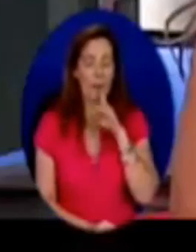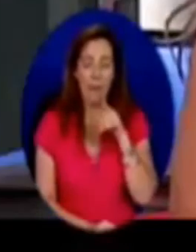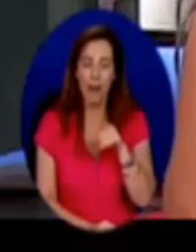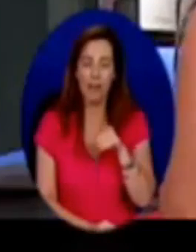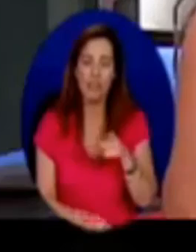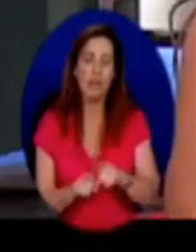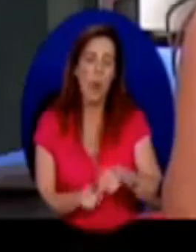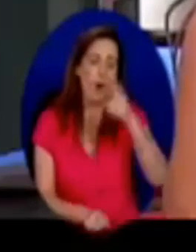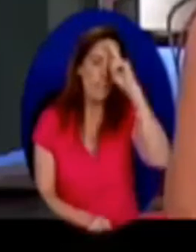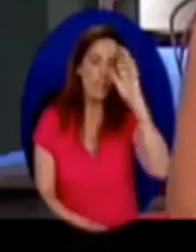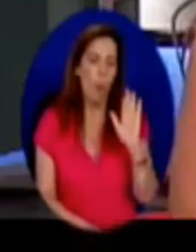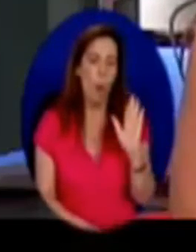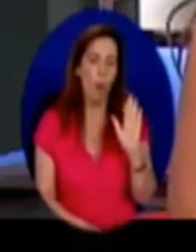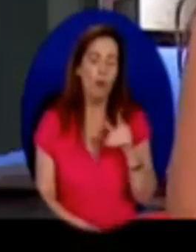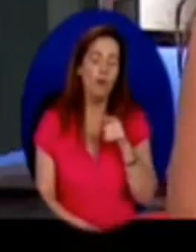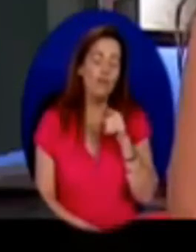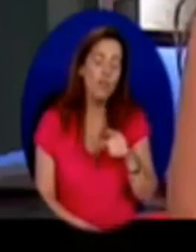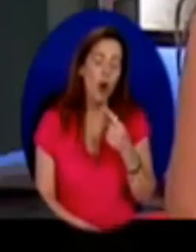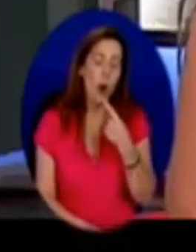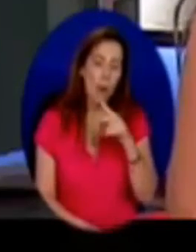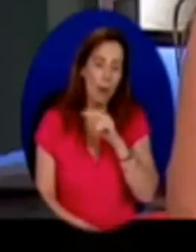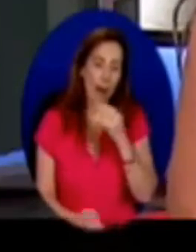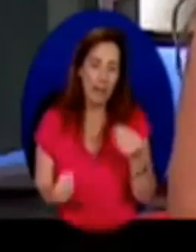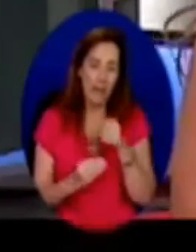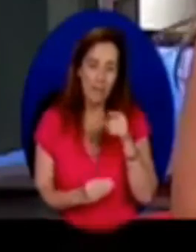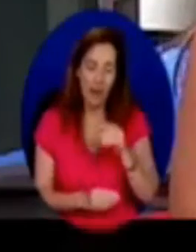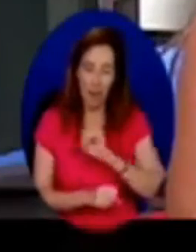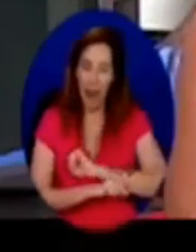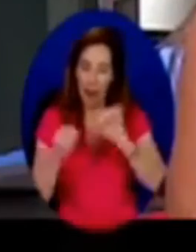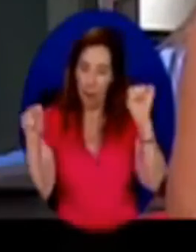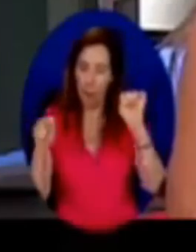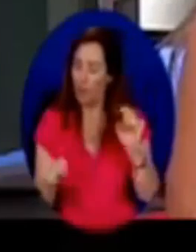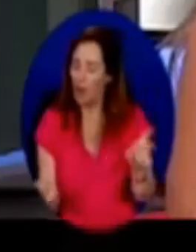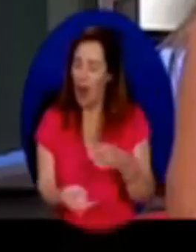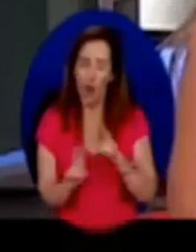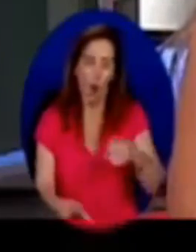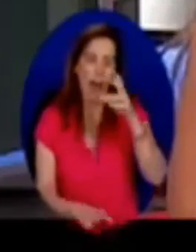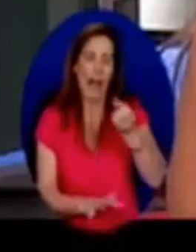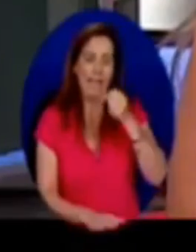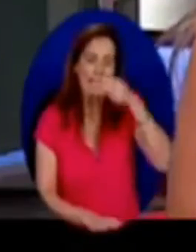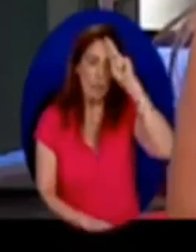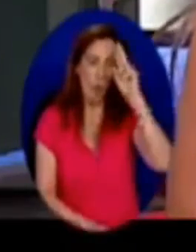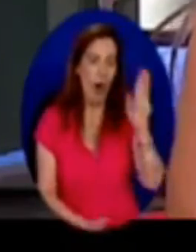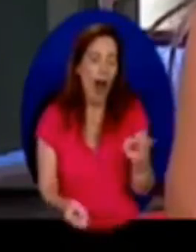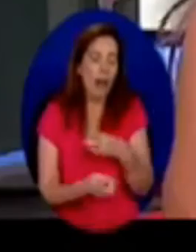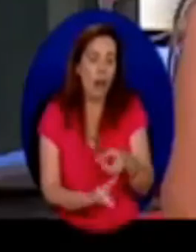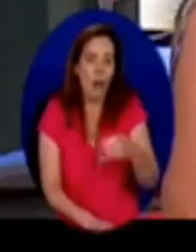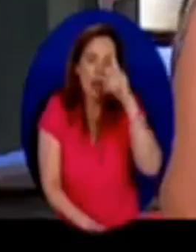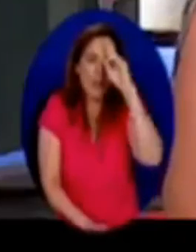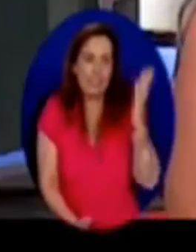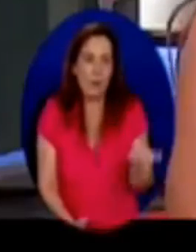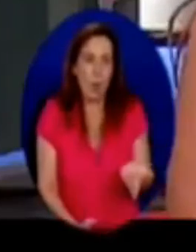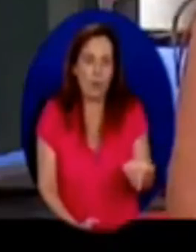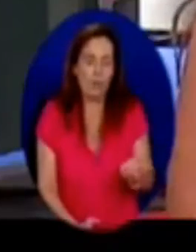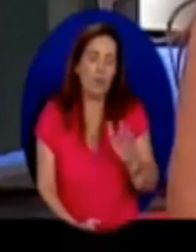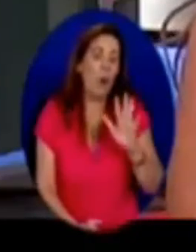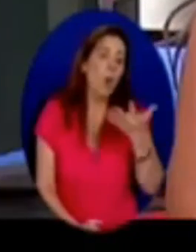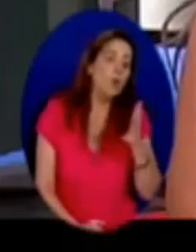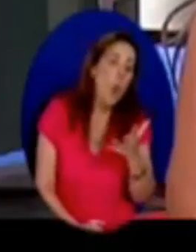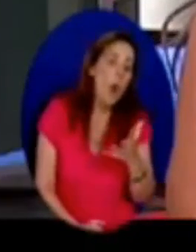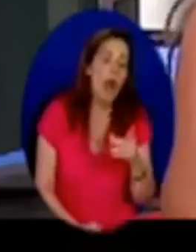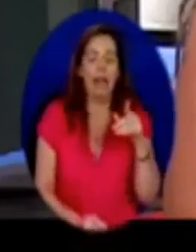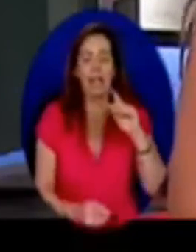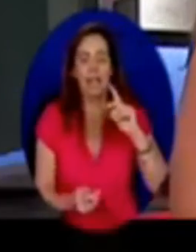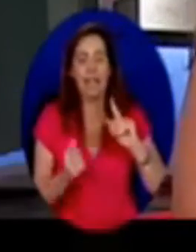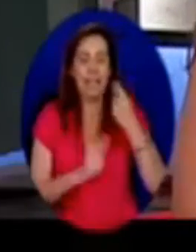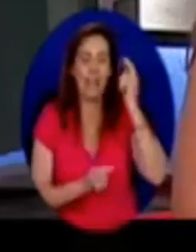הימור וכשאתה מתעסק בסוגייה הגרעינית אתהה לא יכול להמר אתה לא יכול להמר על כך שאולי יבוא